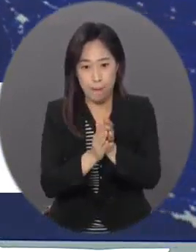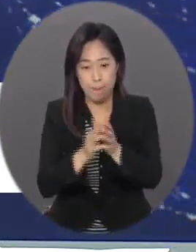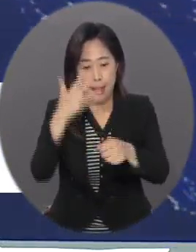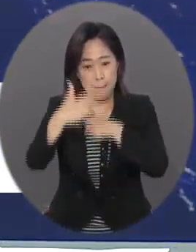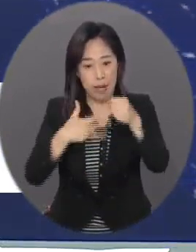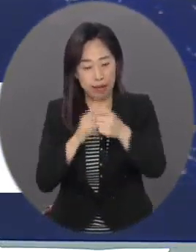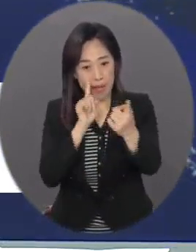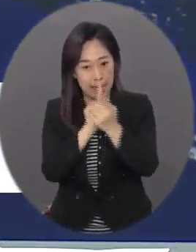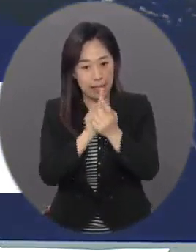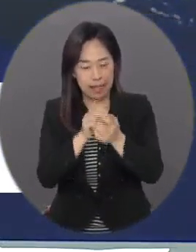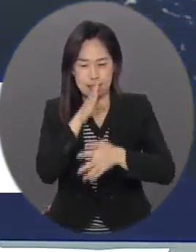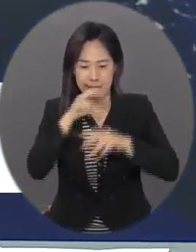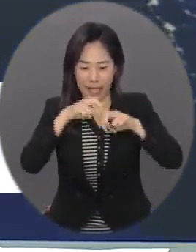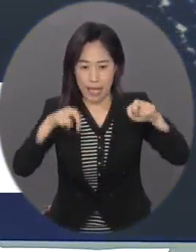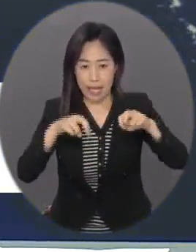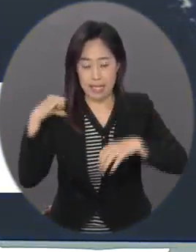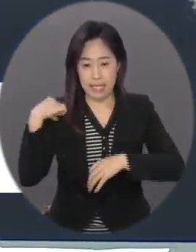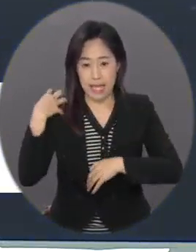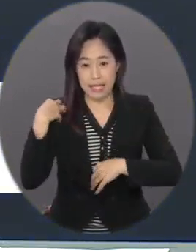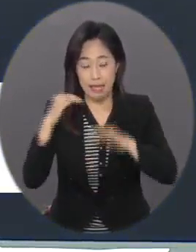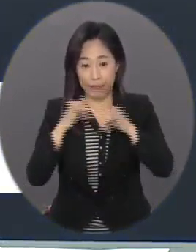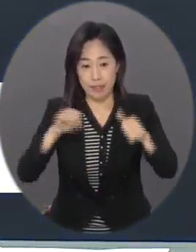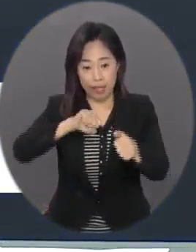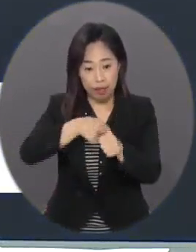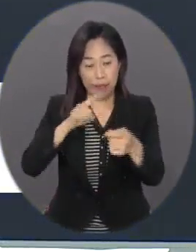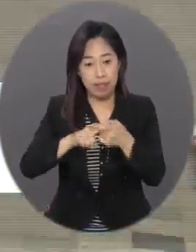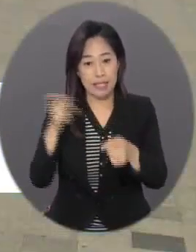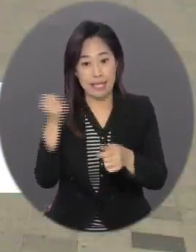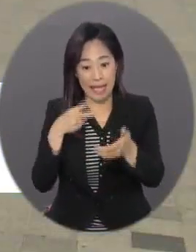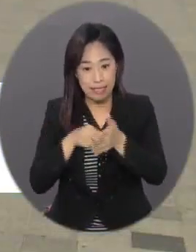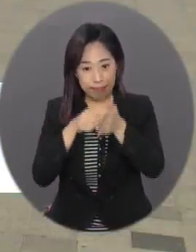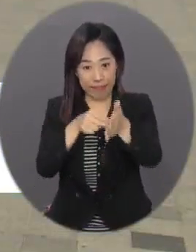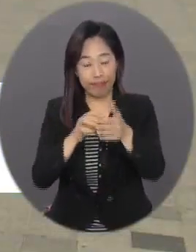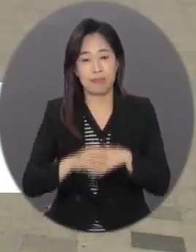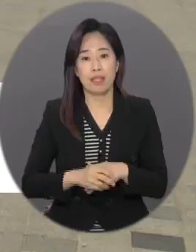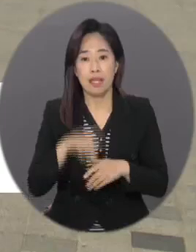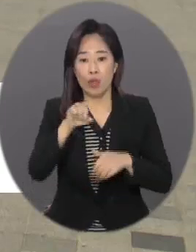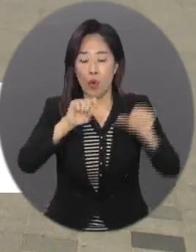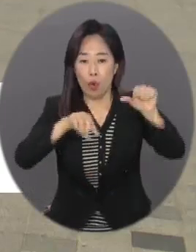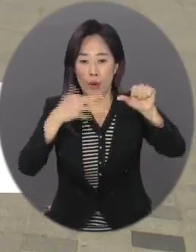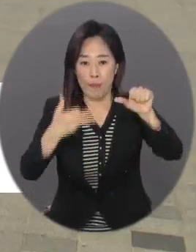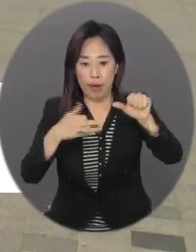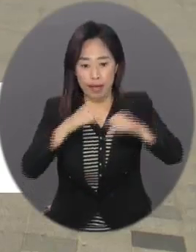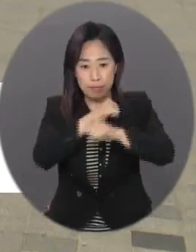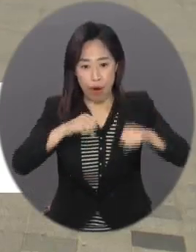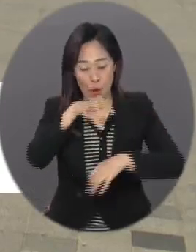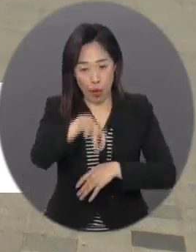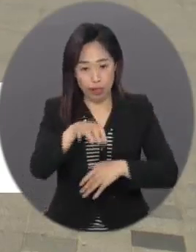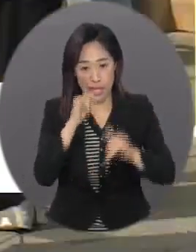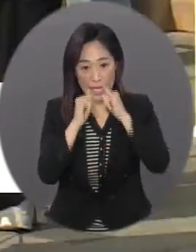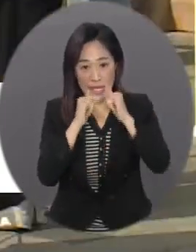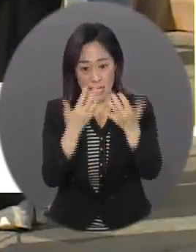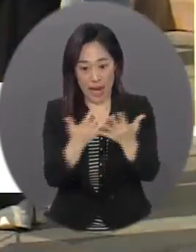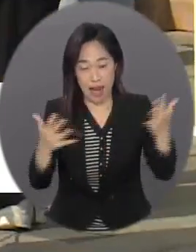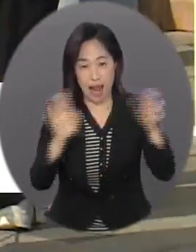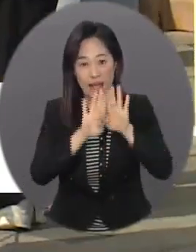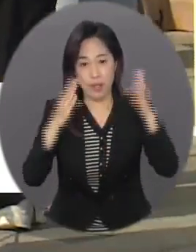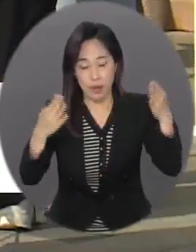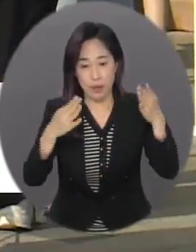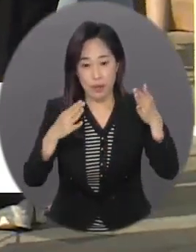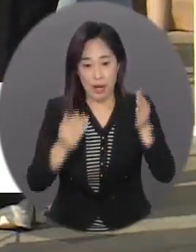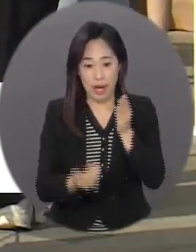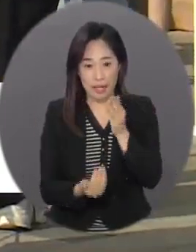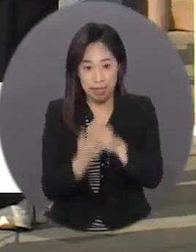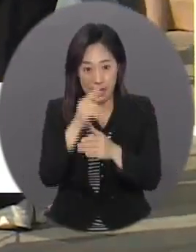진상규명과 책임자 처벌을 거듭 촉구했습니다 이들은 5.18 민주 광장에서 기자회견을 열고 세월호 참사가 난